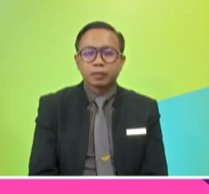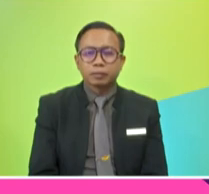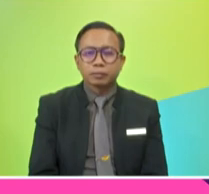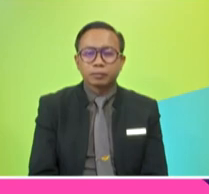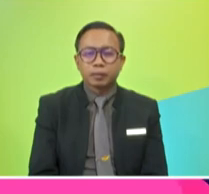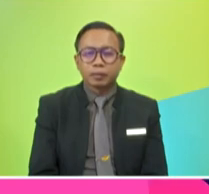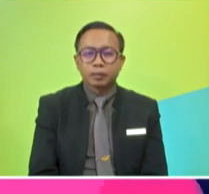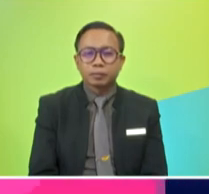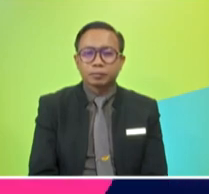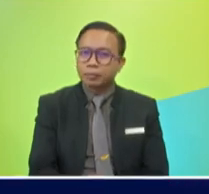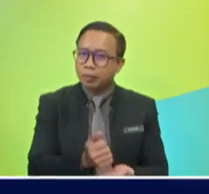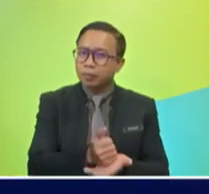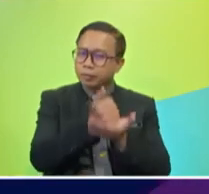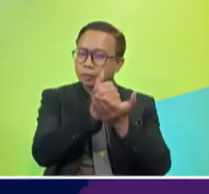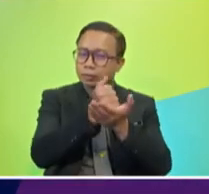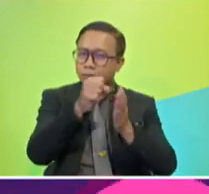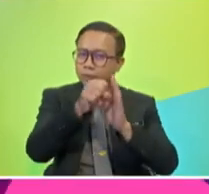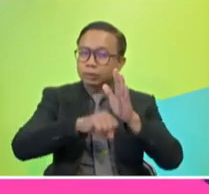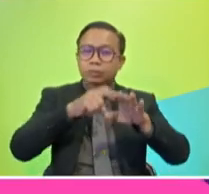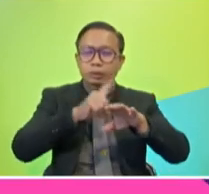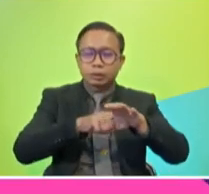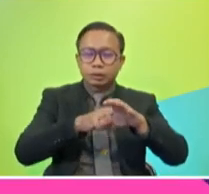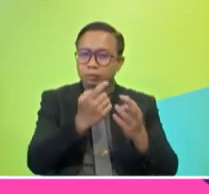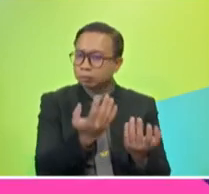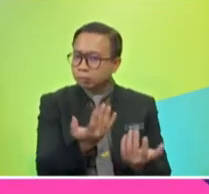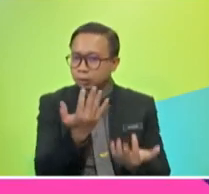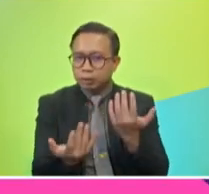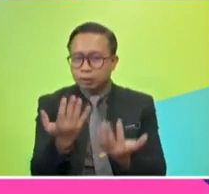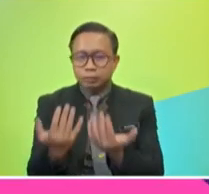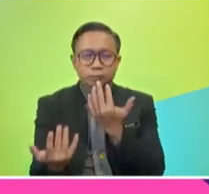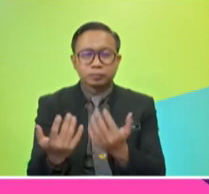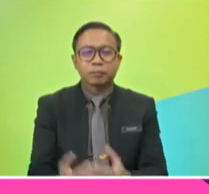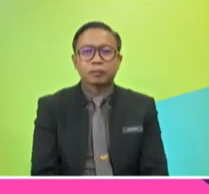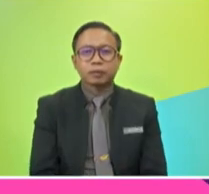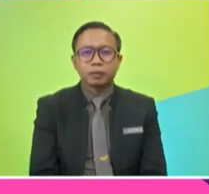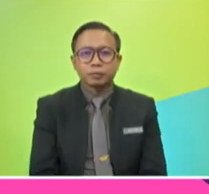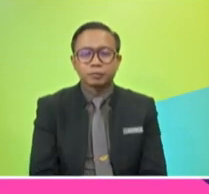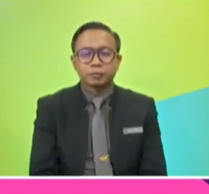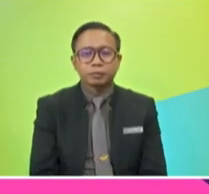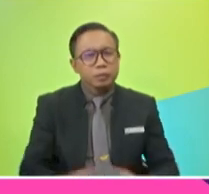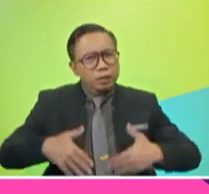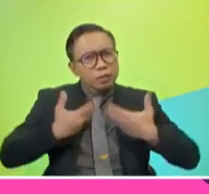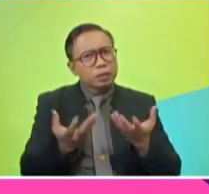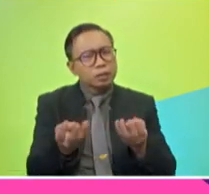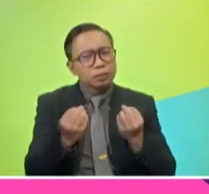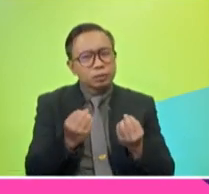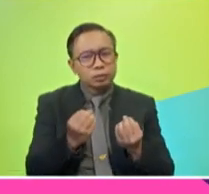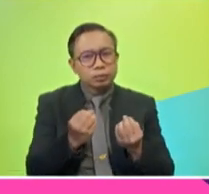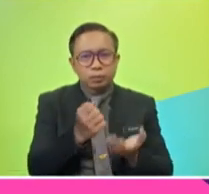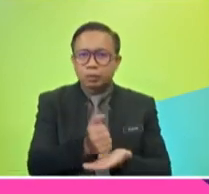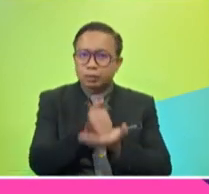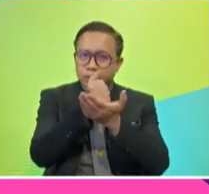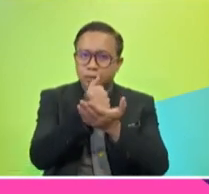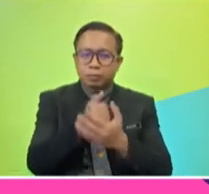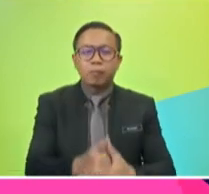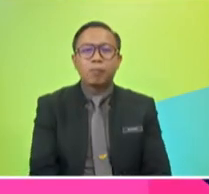kebakaran kata sekarang jelas kan bantu masuk kebakaran itu Macam mana tambah Pi lagi